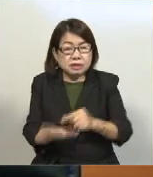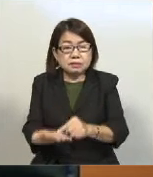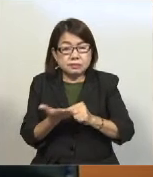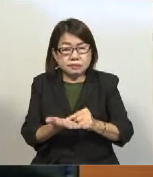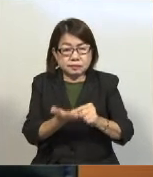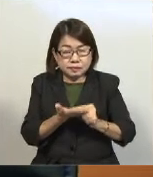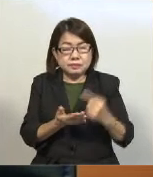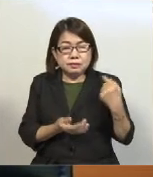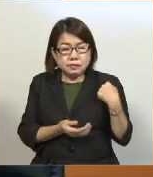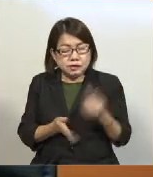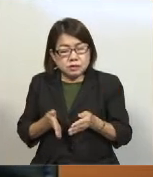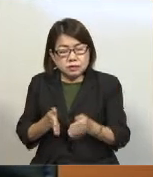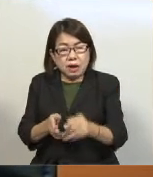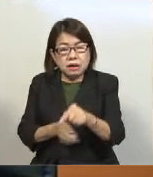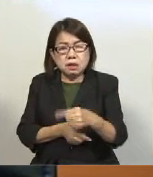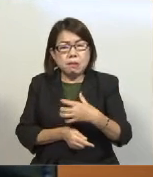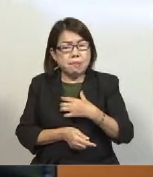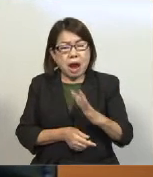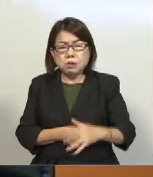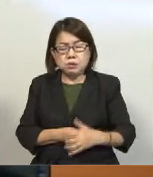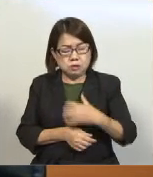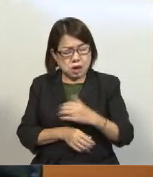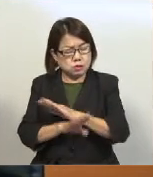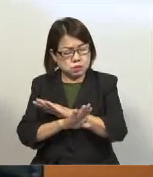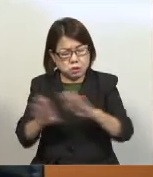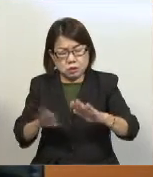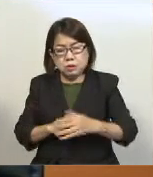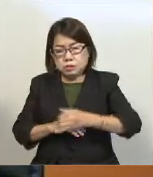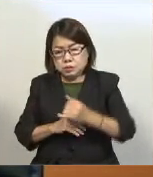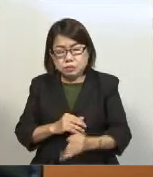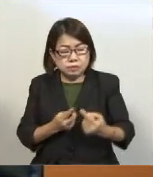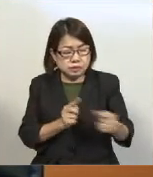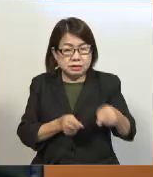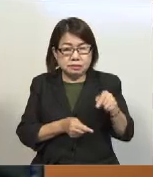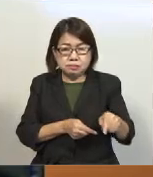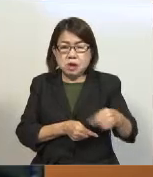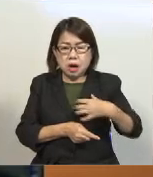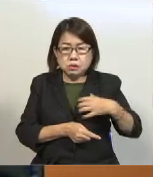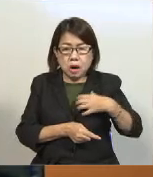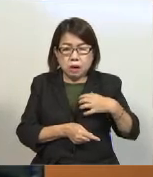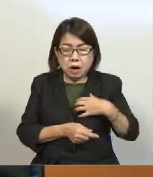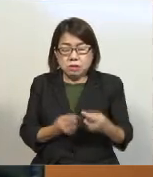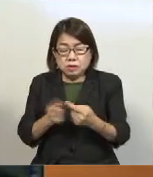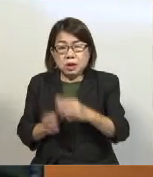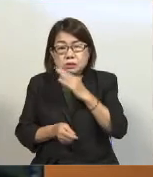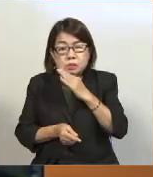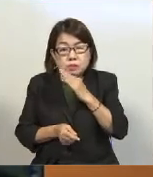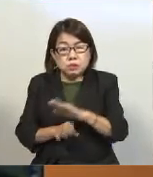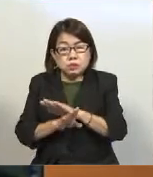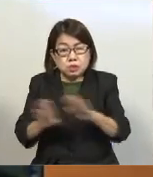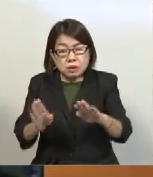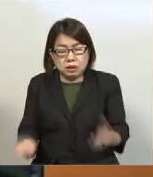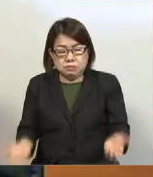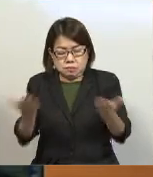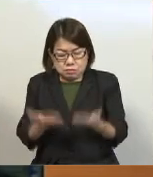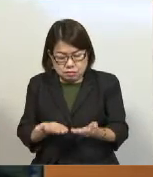ๆซึ่งมีทั้งส่วนที่ต้องการให้ยกเลิกการใช้และส่วนที่ไม่เห็นด้วยหากจะยกเลิกการใช้มาพิจารณาในที่ประชุม